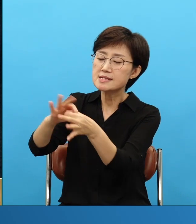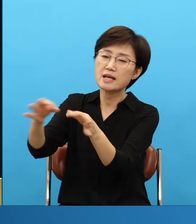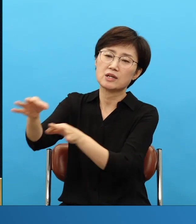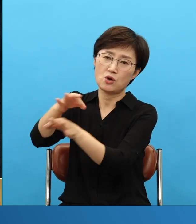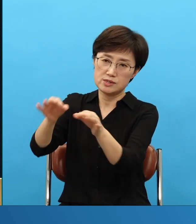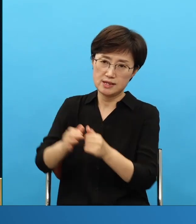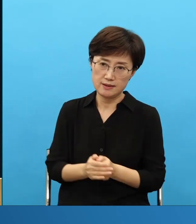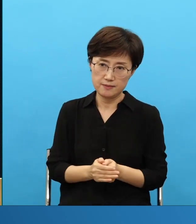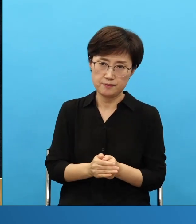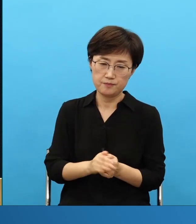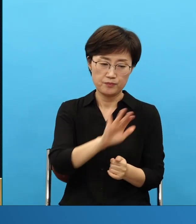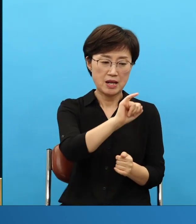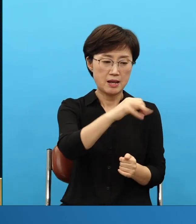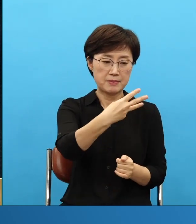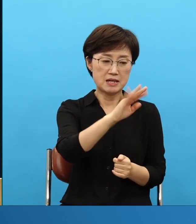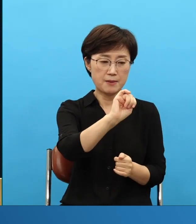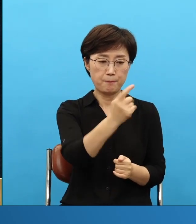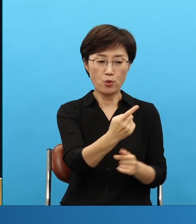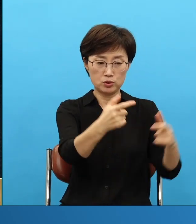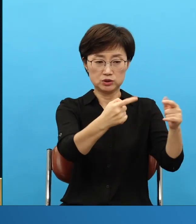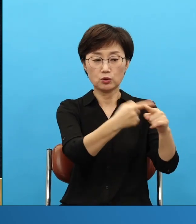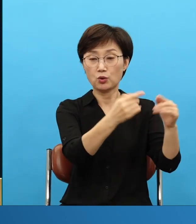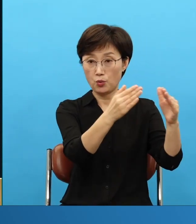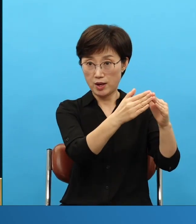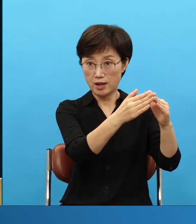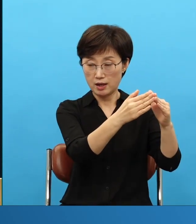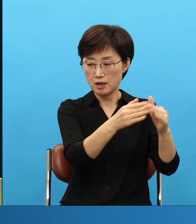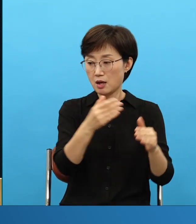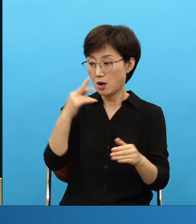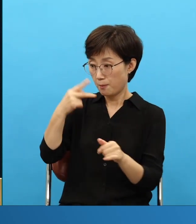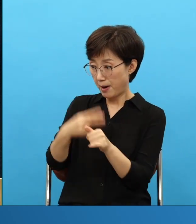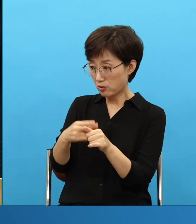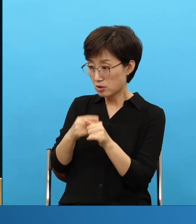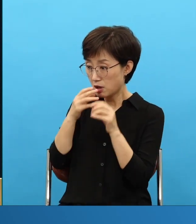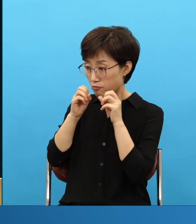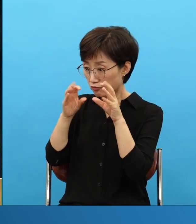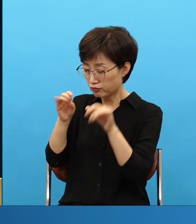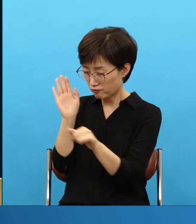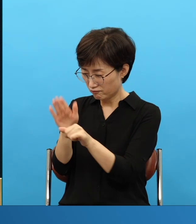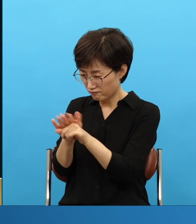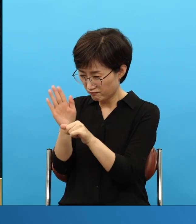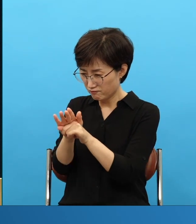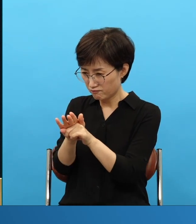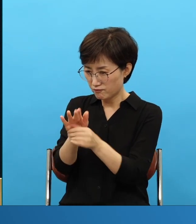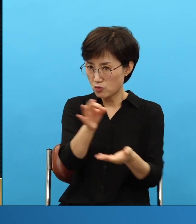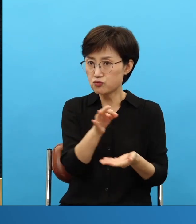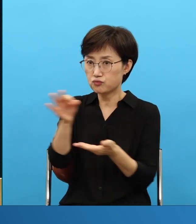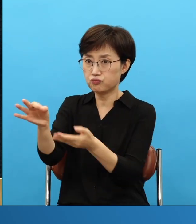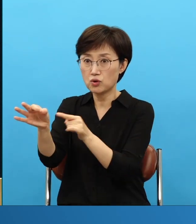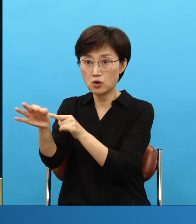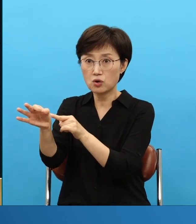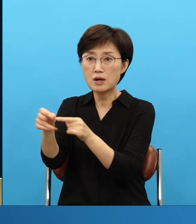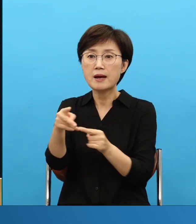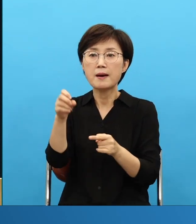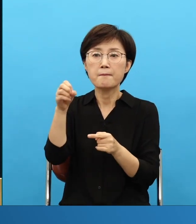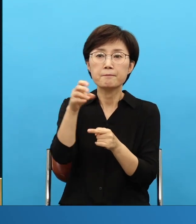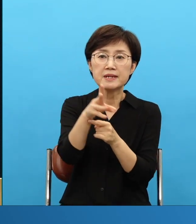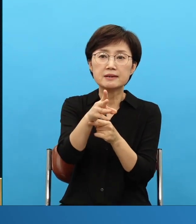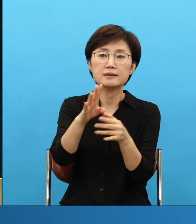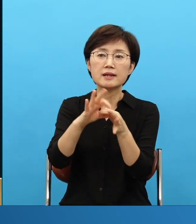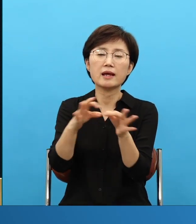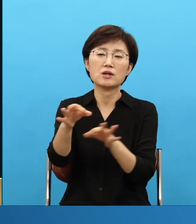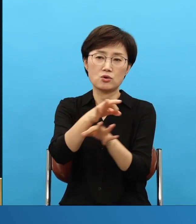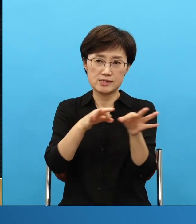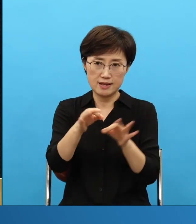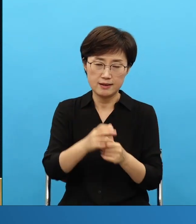바울에게 세계 선교하도록 힘을 빌린 거예요. The church of Philippi gathered their strength to support Paul's missions efforts. 여러분